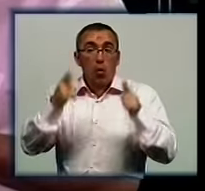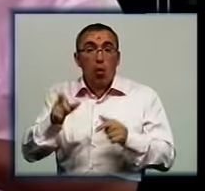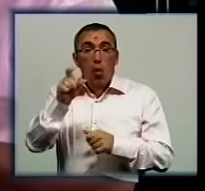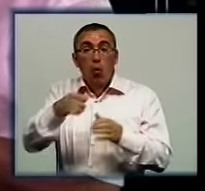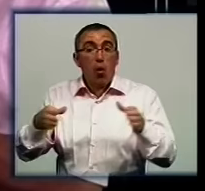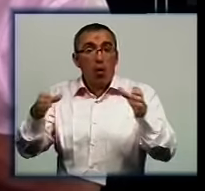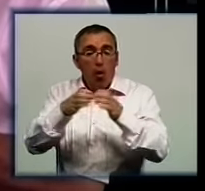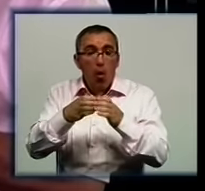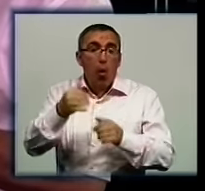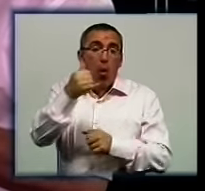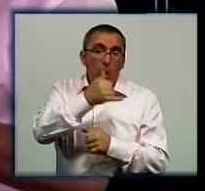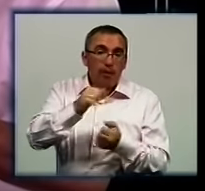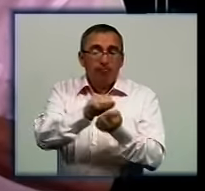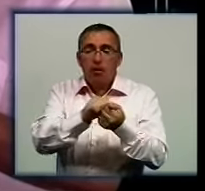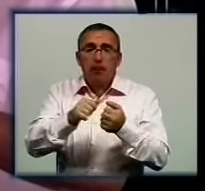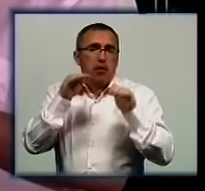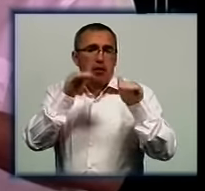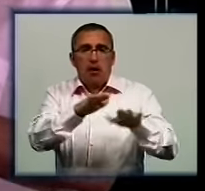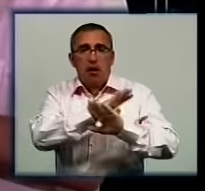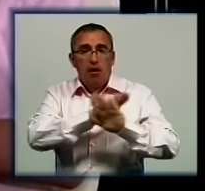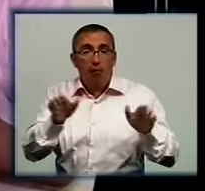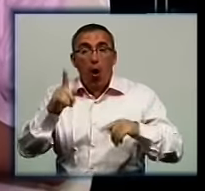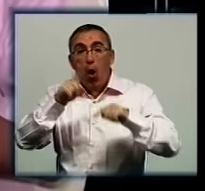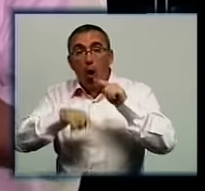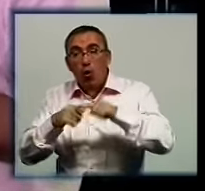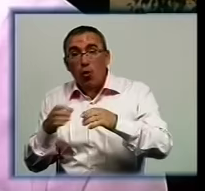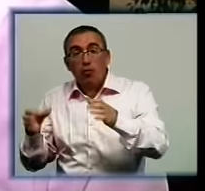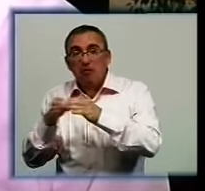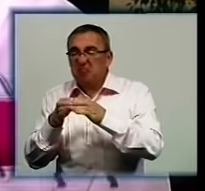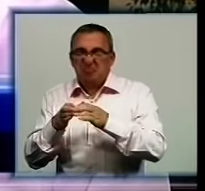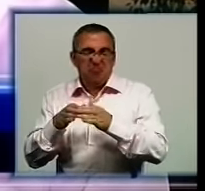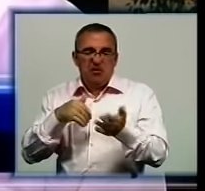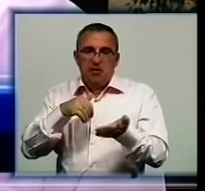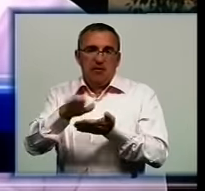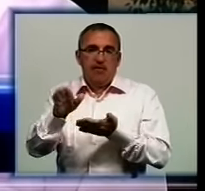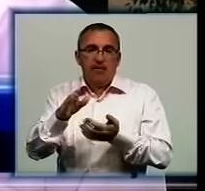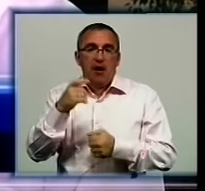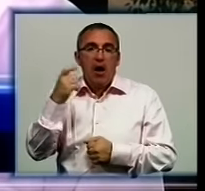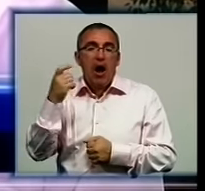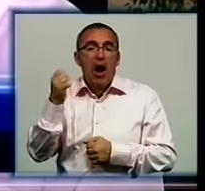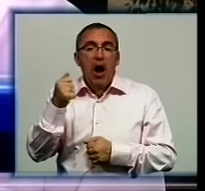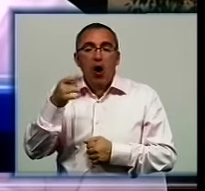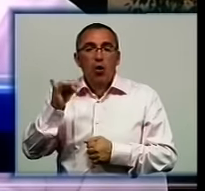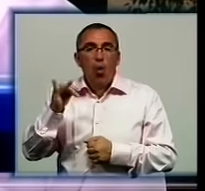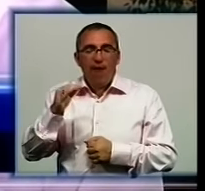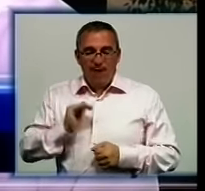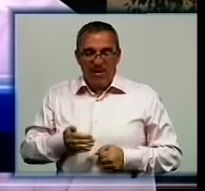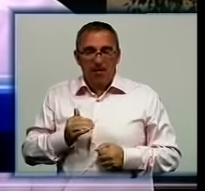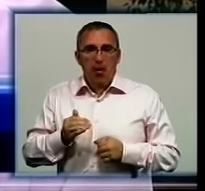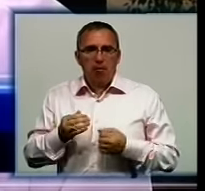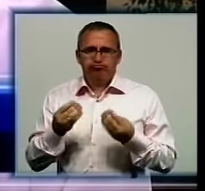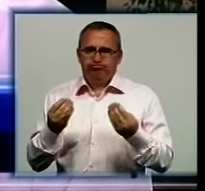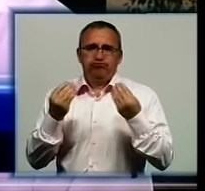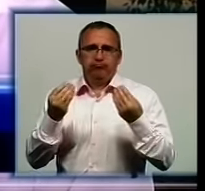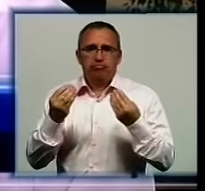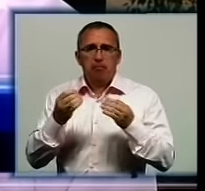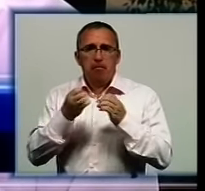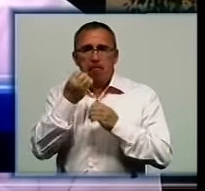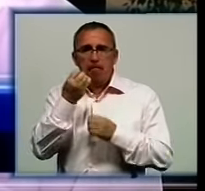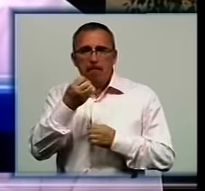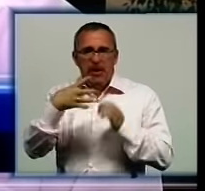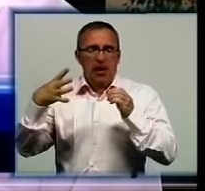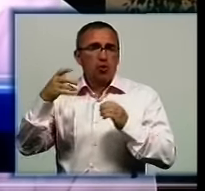та олійню не чіпатимуть, а лобіювання родинних зв'язків заперечує. Агрофірма «Розкішна» от за останніх там 15